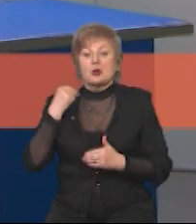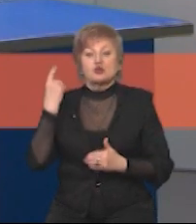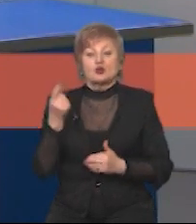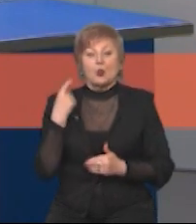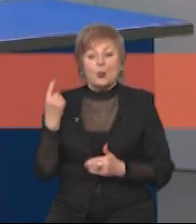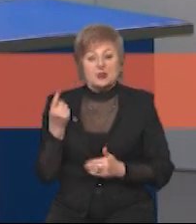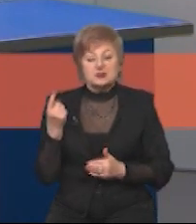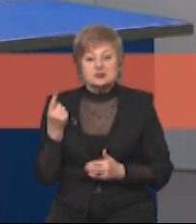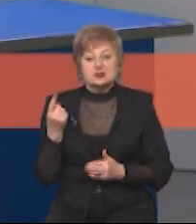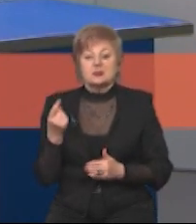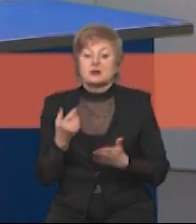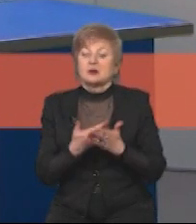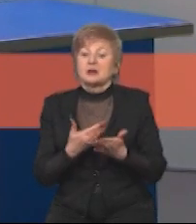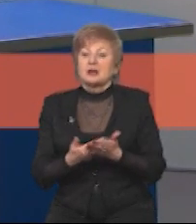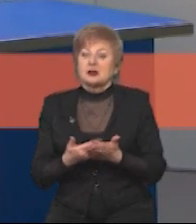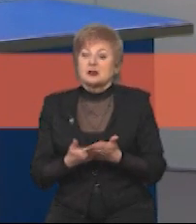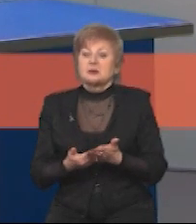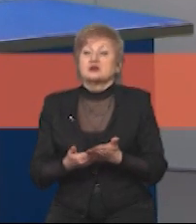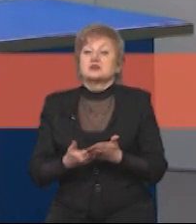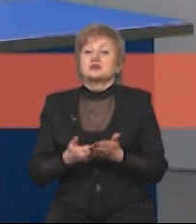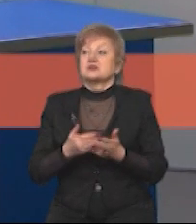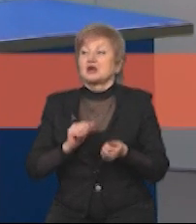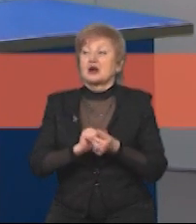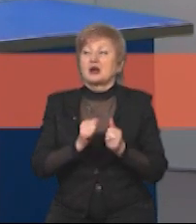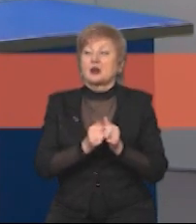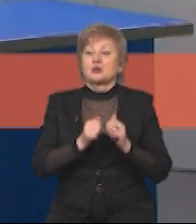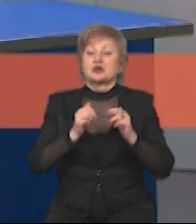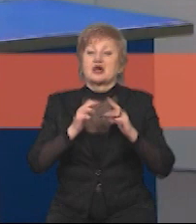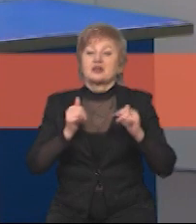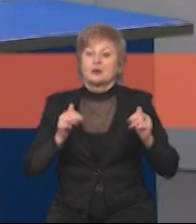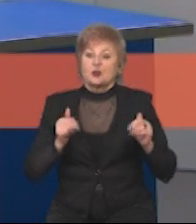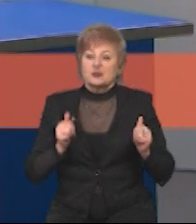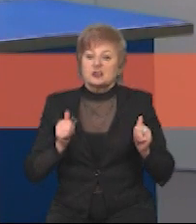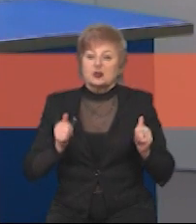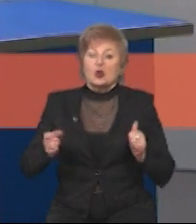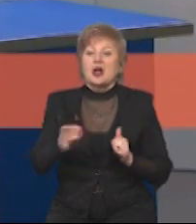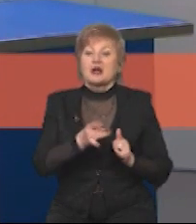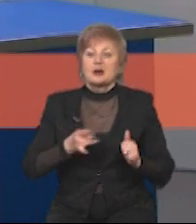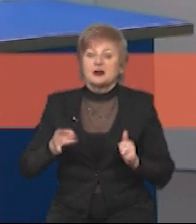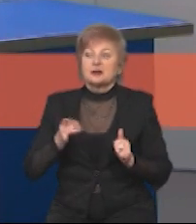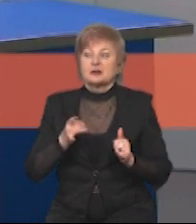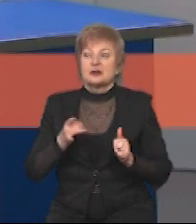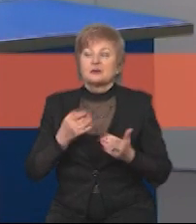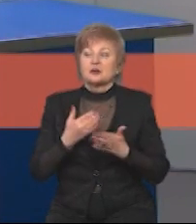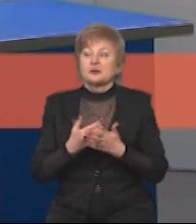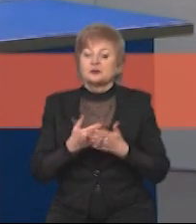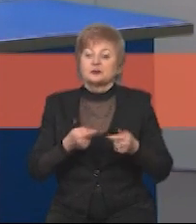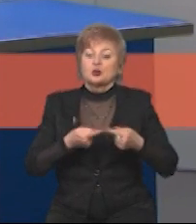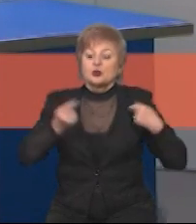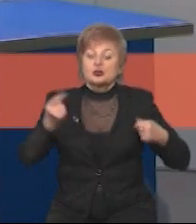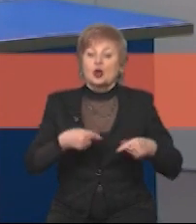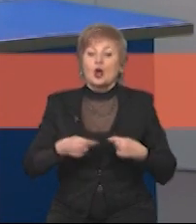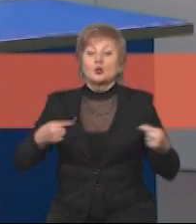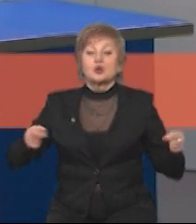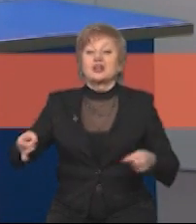області. За даними сайту районної ради Кам'янсько-Дніпровського, Кам'янсько-Дніпровський район відрізняється від інших